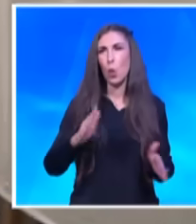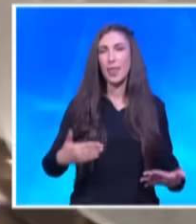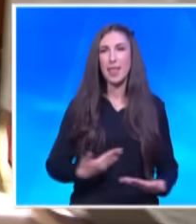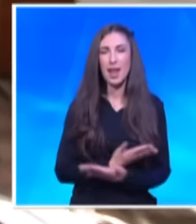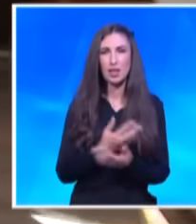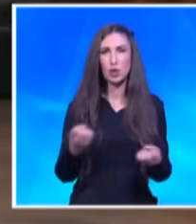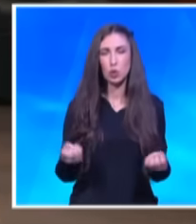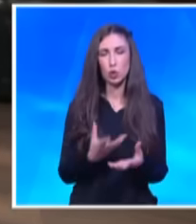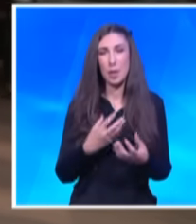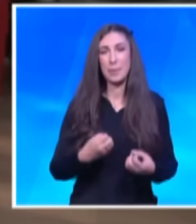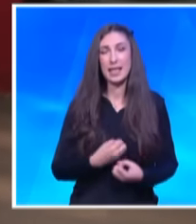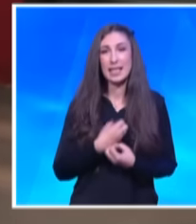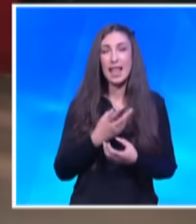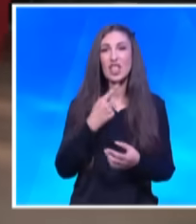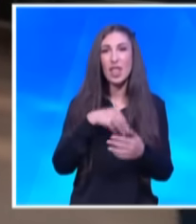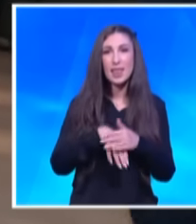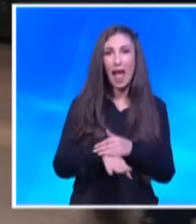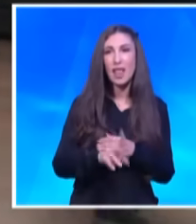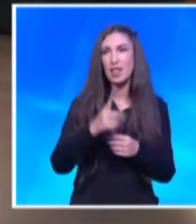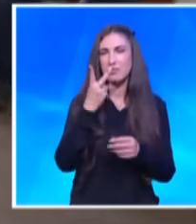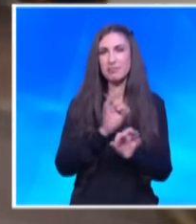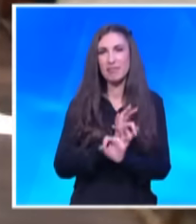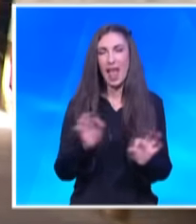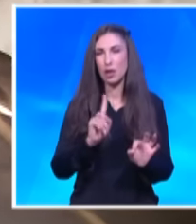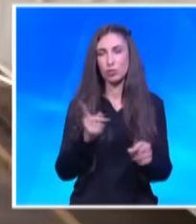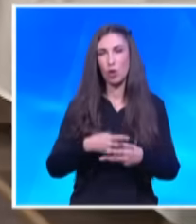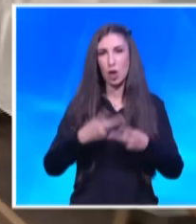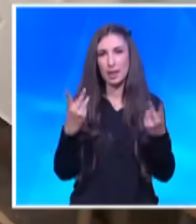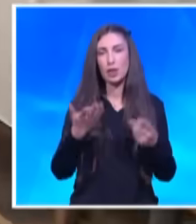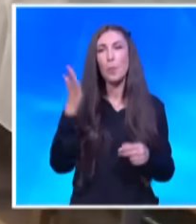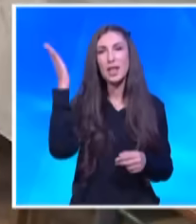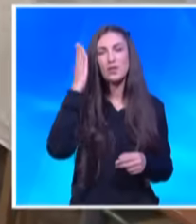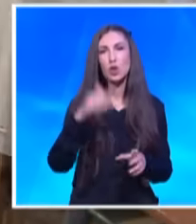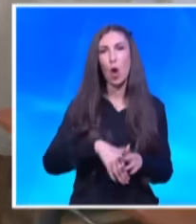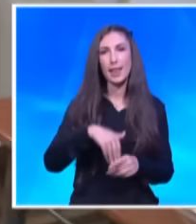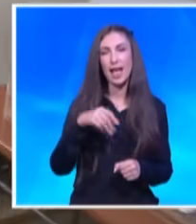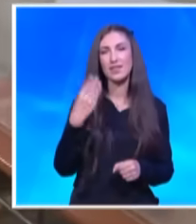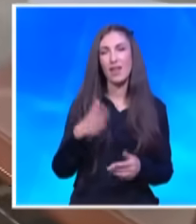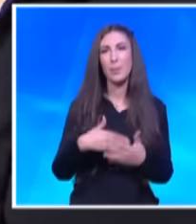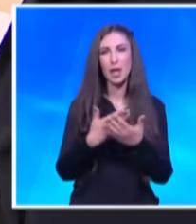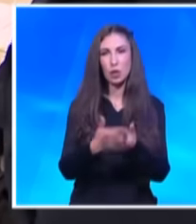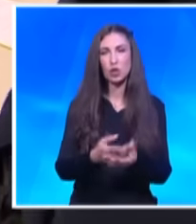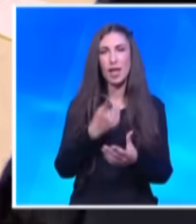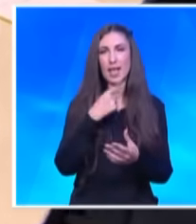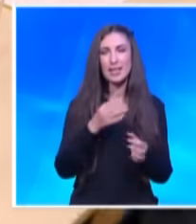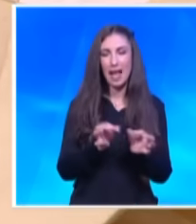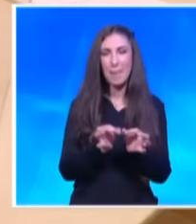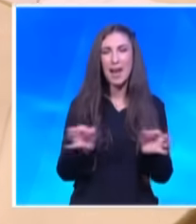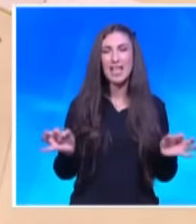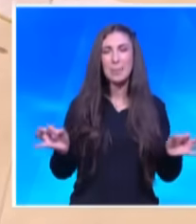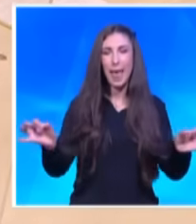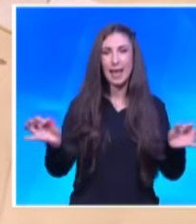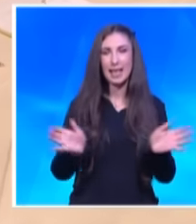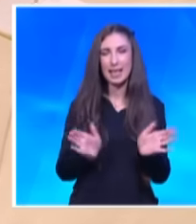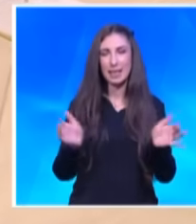и притеснения, че тайната на вота прозира. Правителството обаче отказа да даде предложения за параметри на преградите.